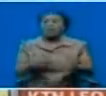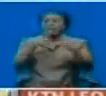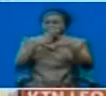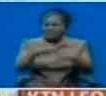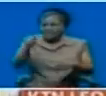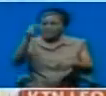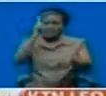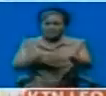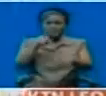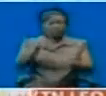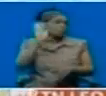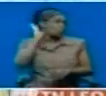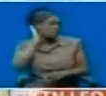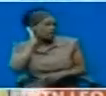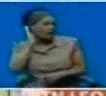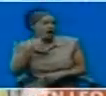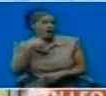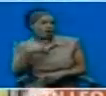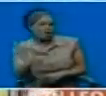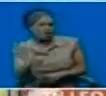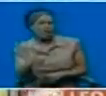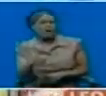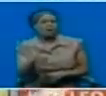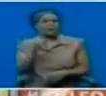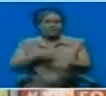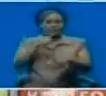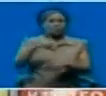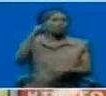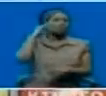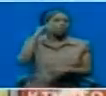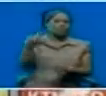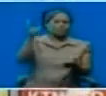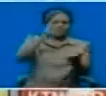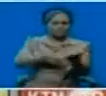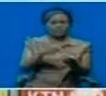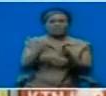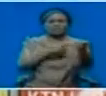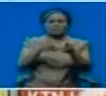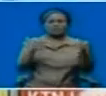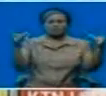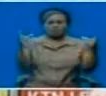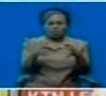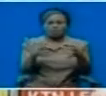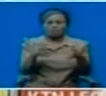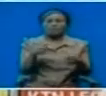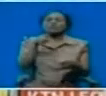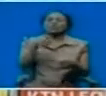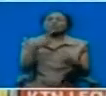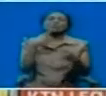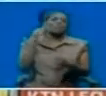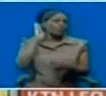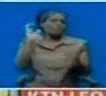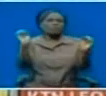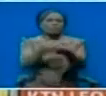wakati mwingine utayasikia maagizo haya pindi unapompigia mwenzio aliyejisajili katika huduma hii ya voicemail kwamba unayempigia